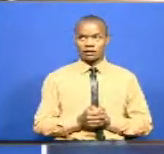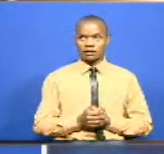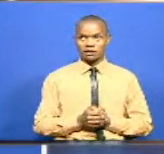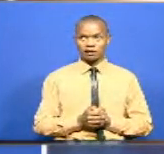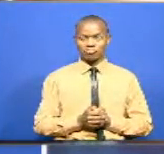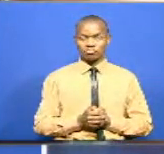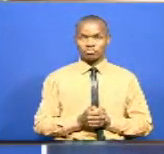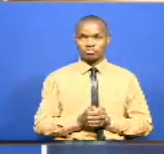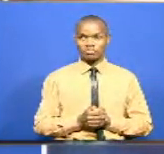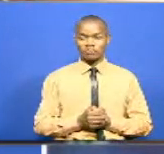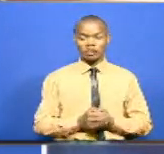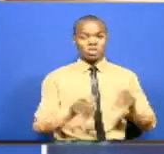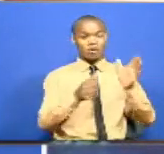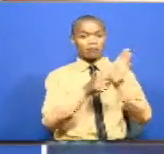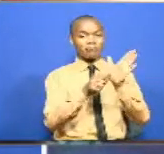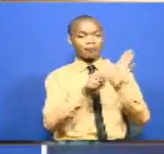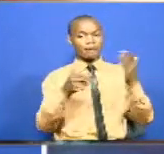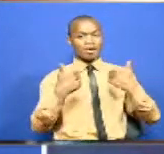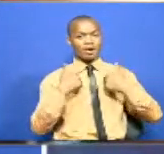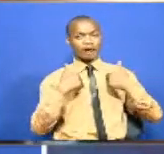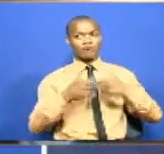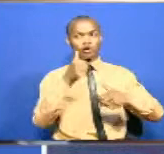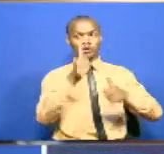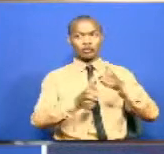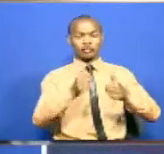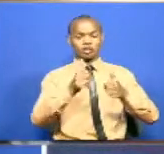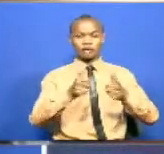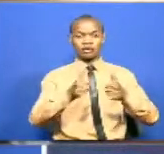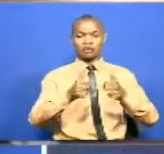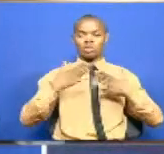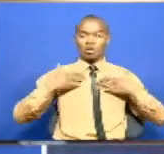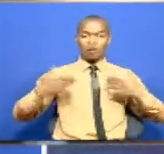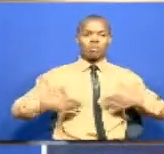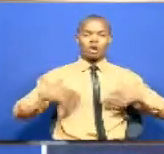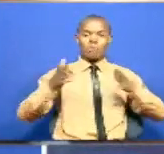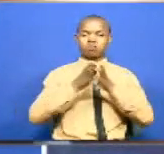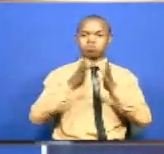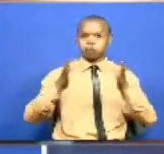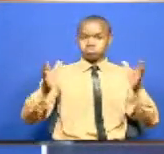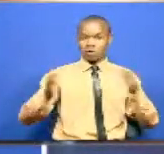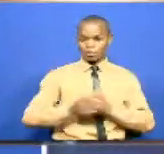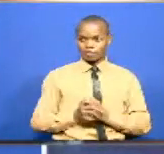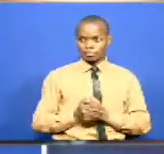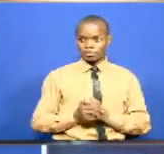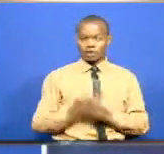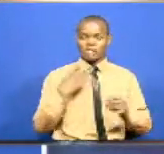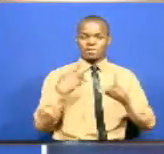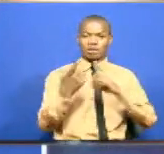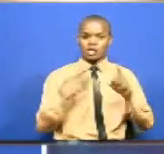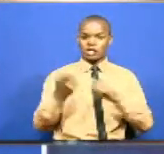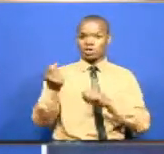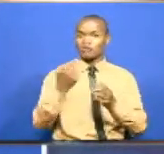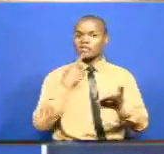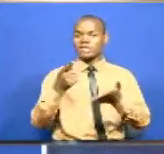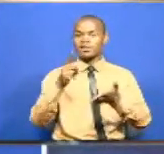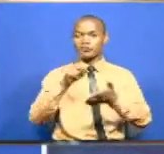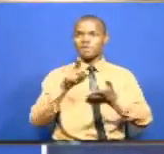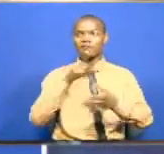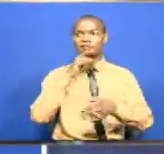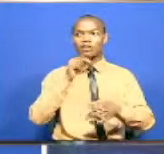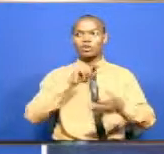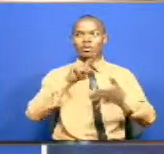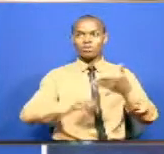alikuwa na shida ya kufura mwili wote. Akaongea kidogo, akamwambia papa yake